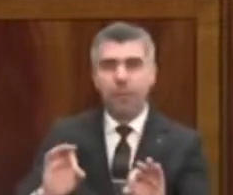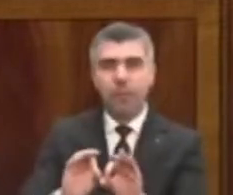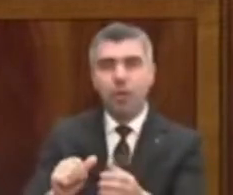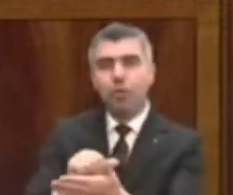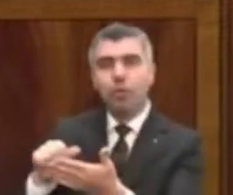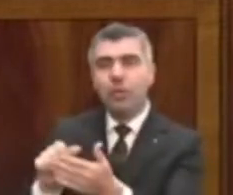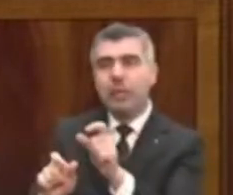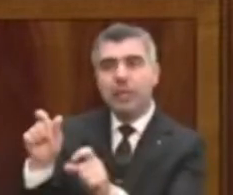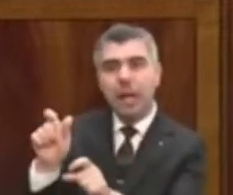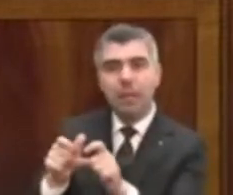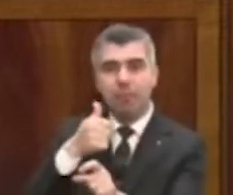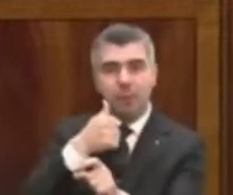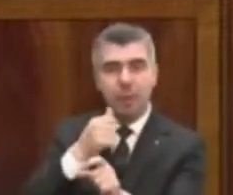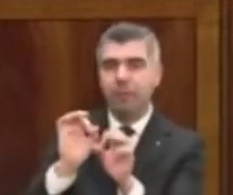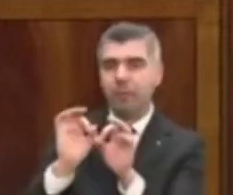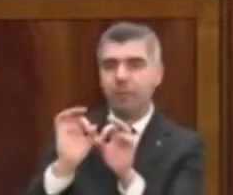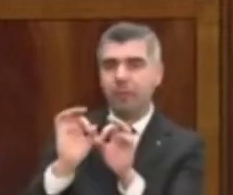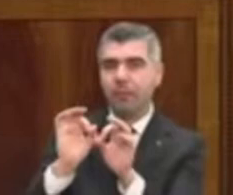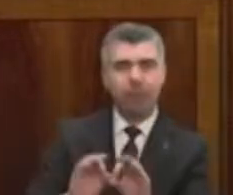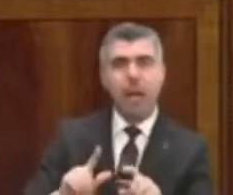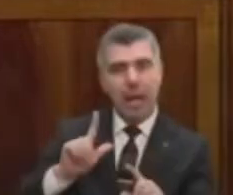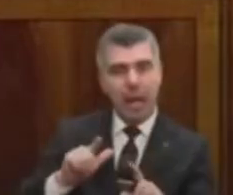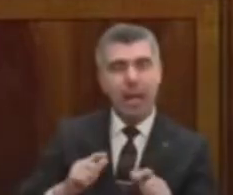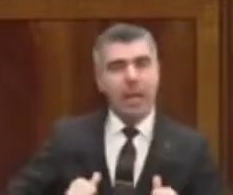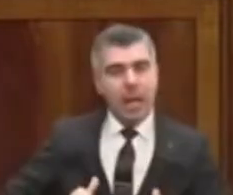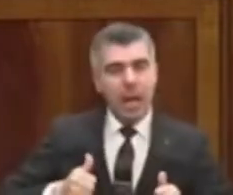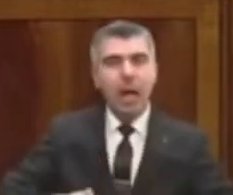الدمم، ولكن عندنا إرادة قوية،